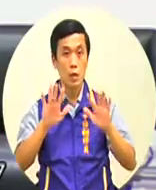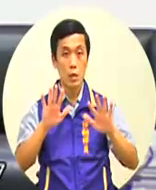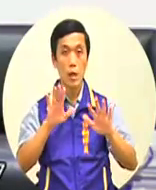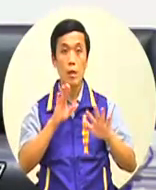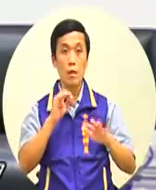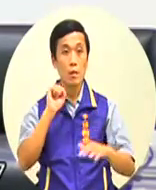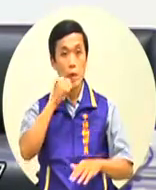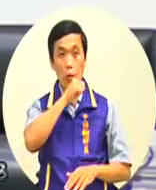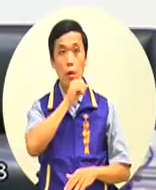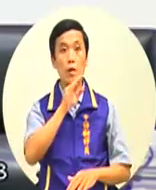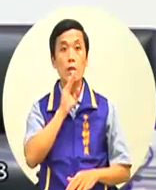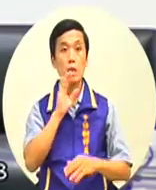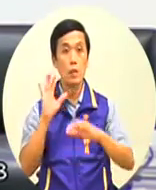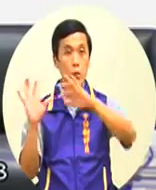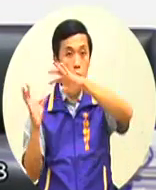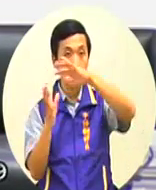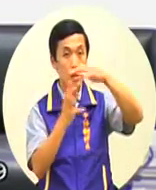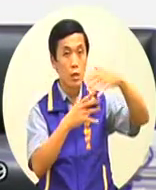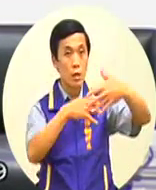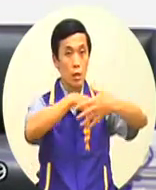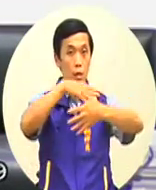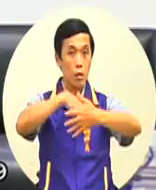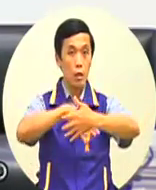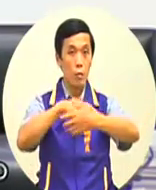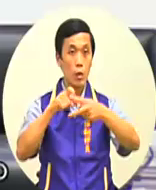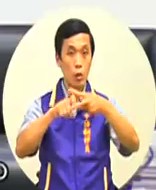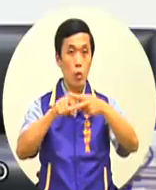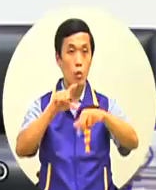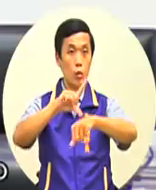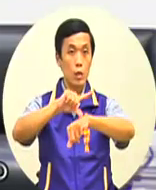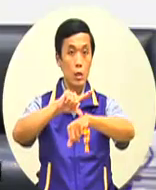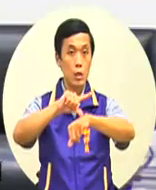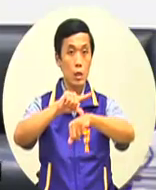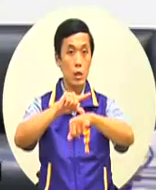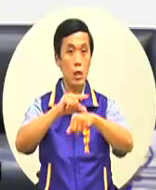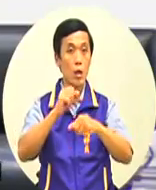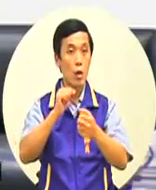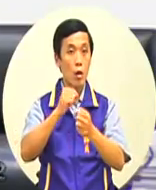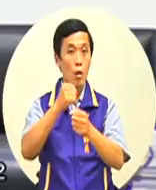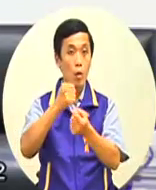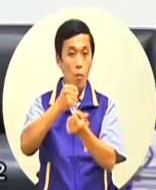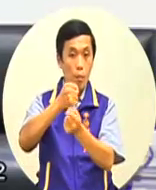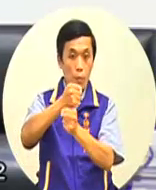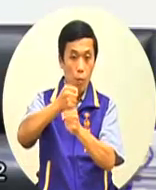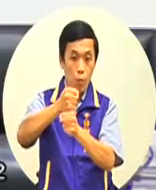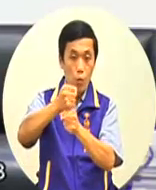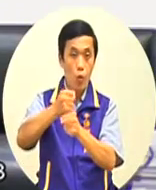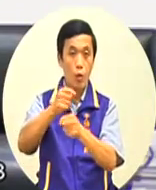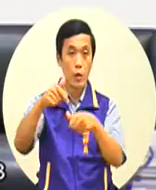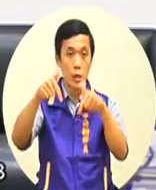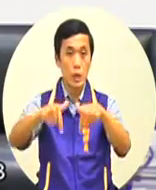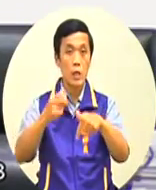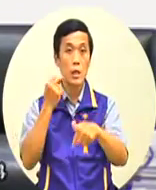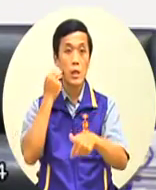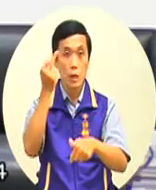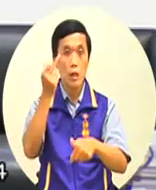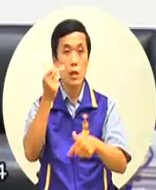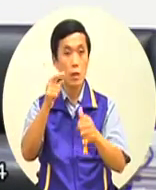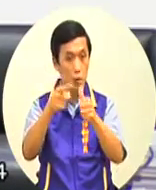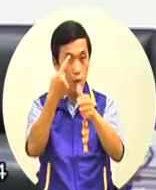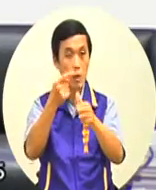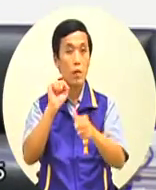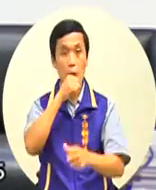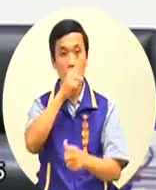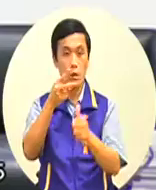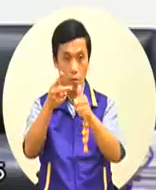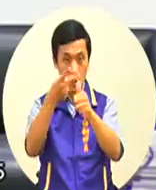止，算是全世界只输给墨西哥，是这样吗？哎，局长， 哎，请郑局长答复。